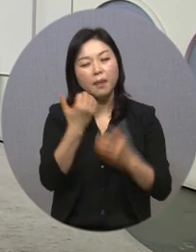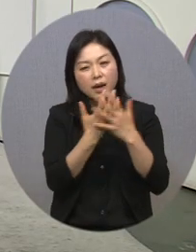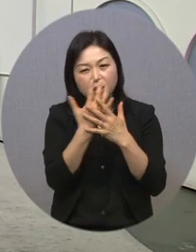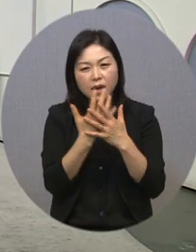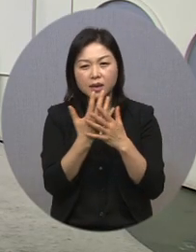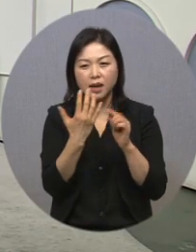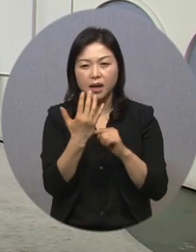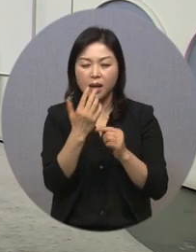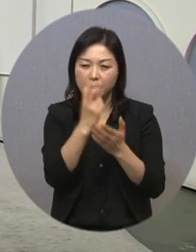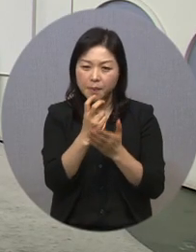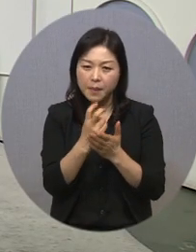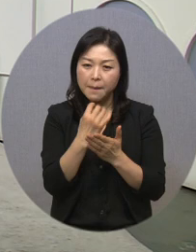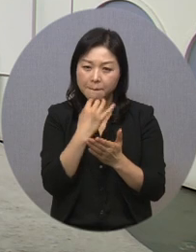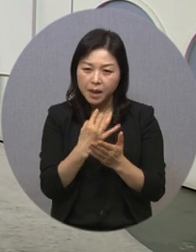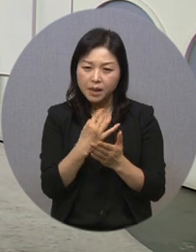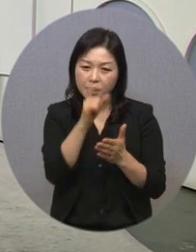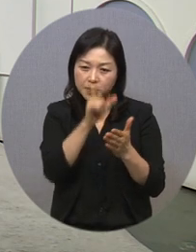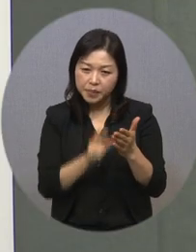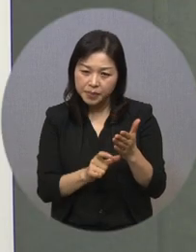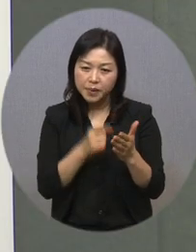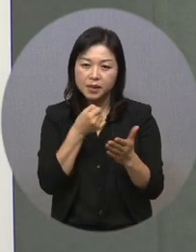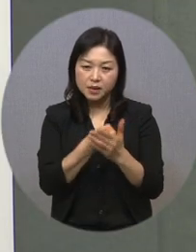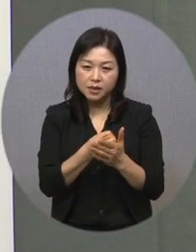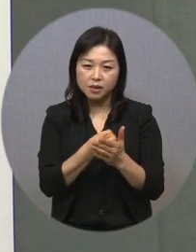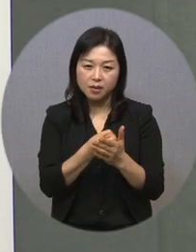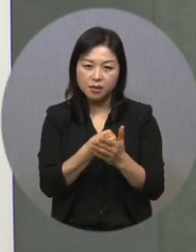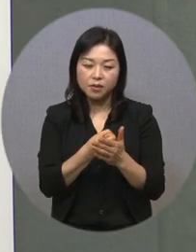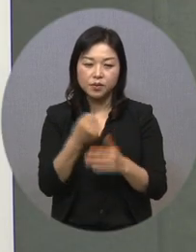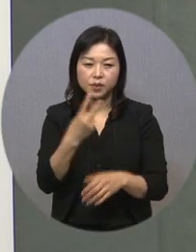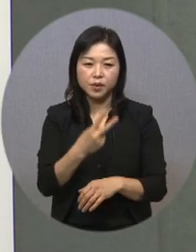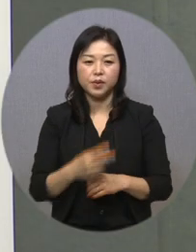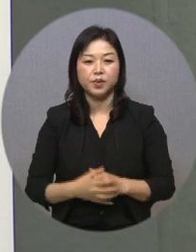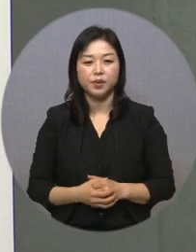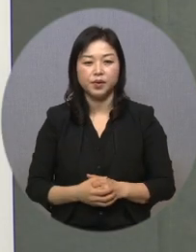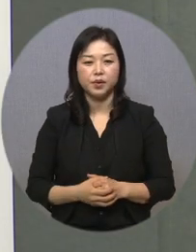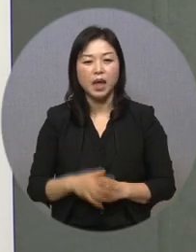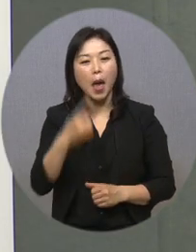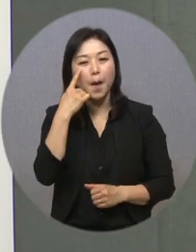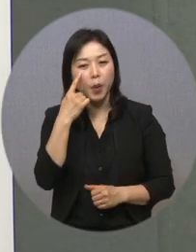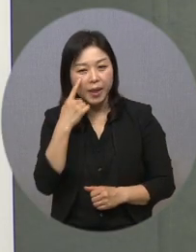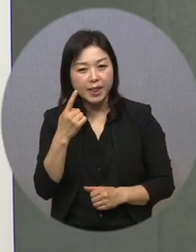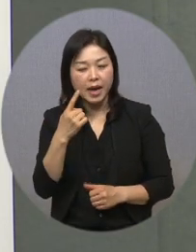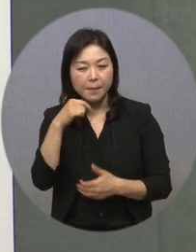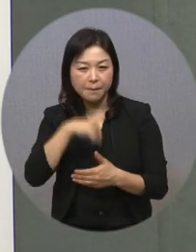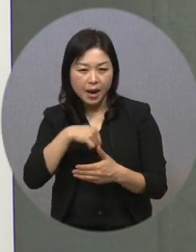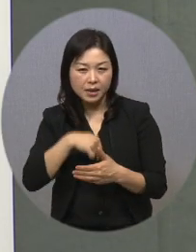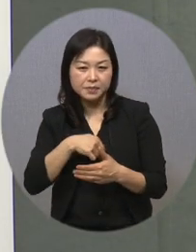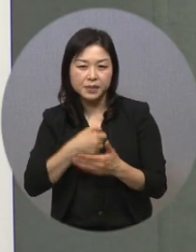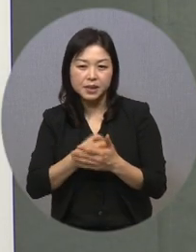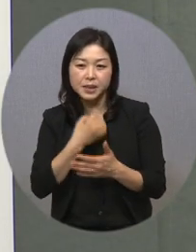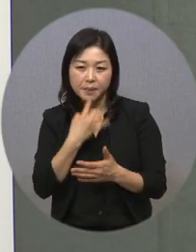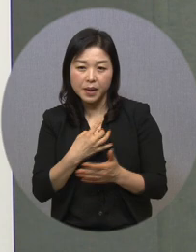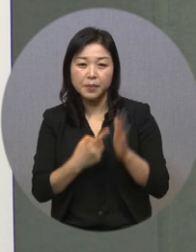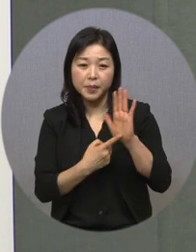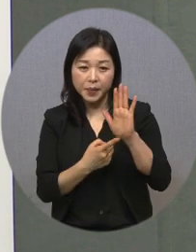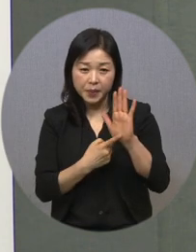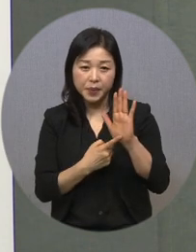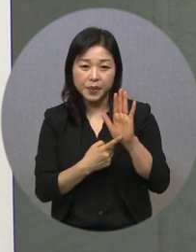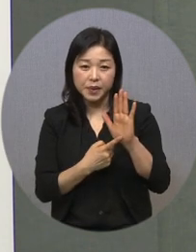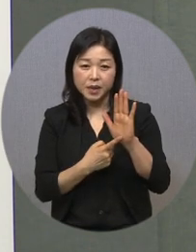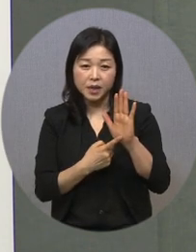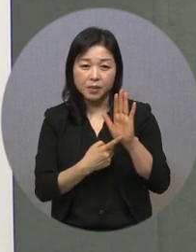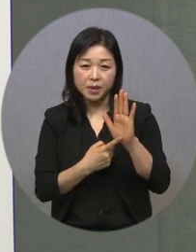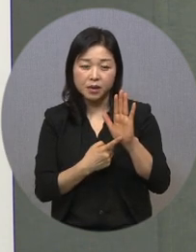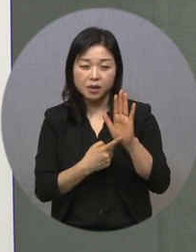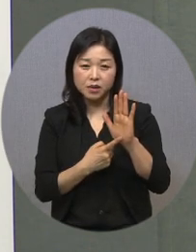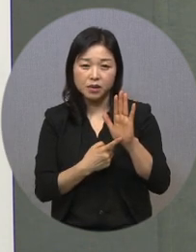어떤 조례만 조항을 만들거나 또는 이렇게 해보겠다라는 의지만 표명하면서